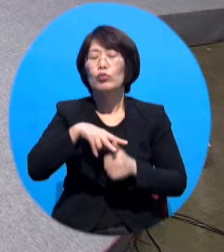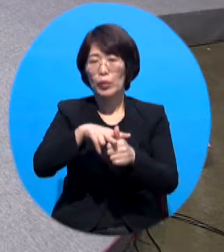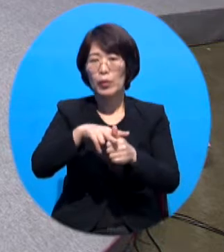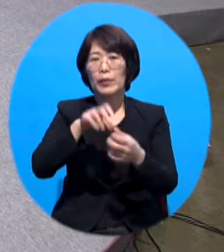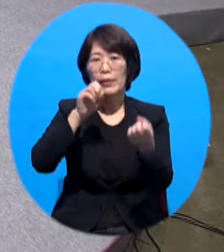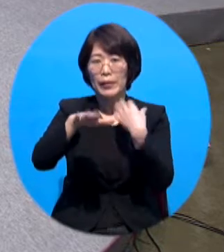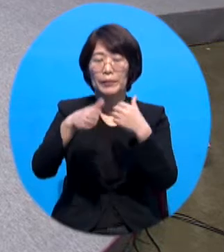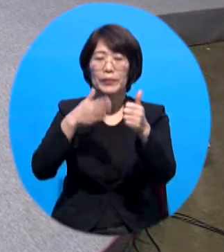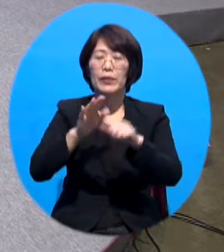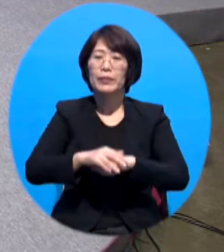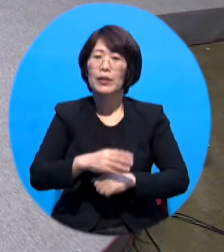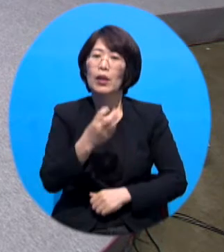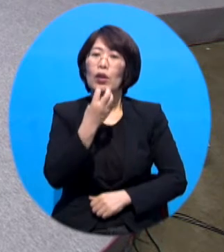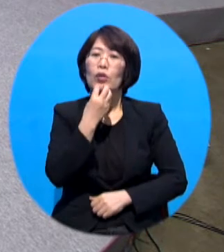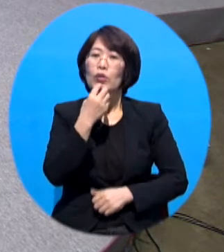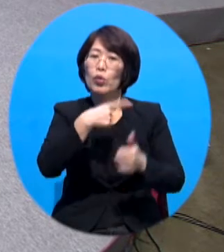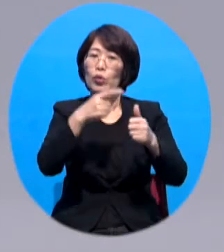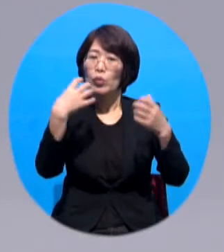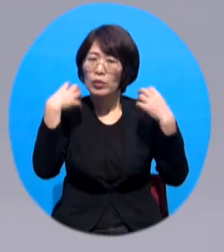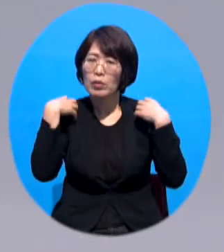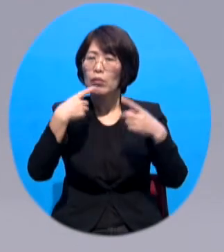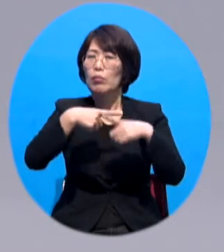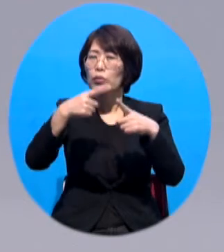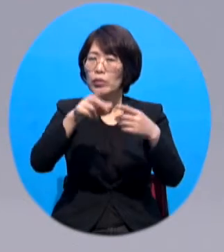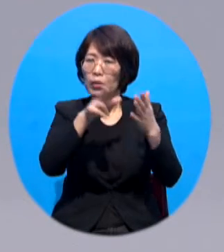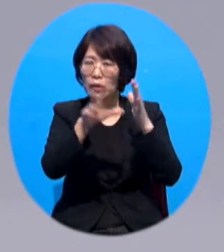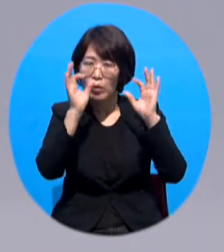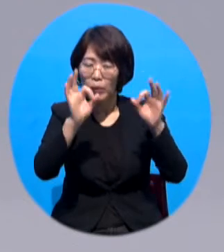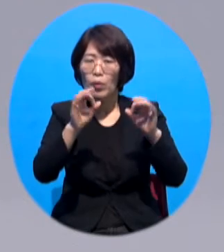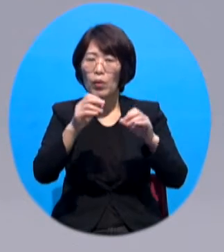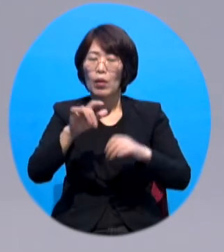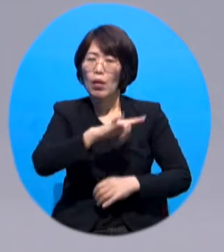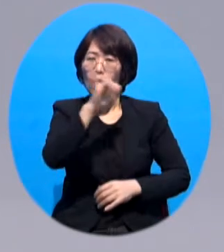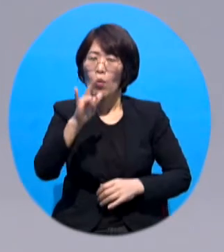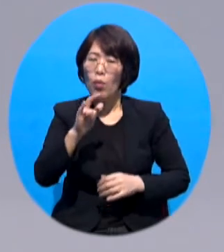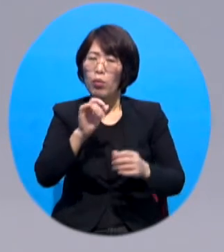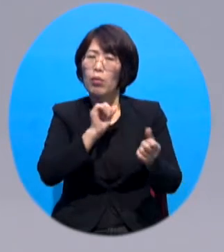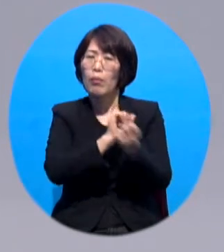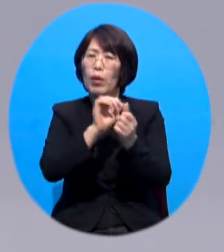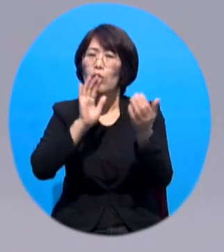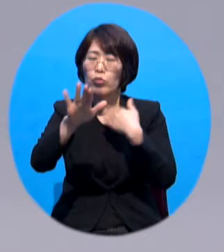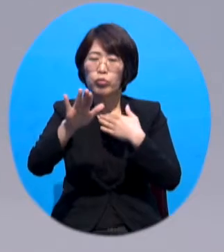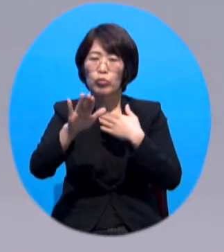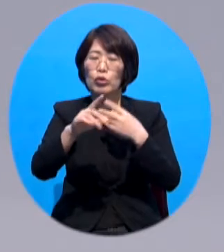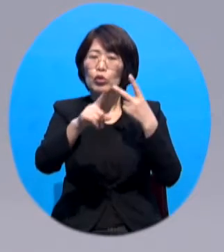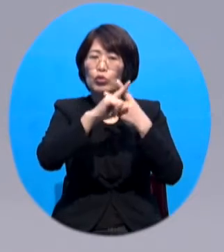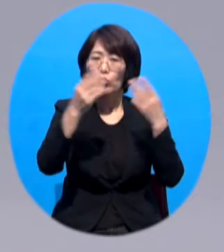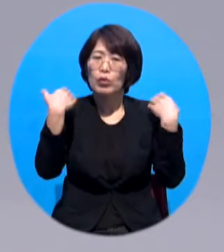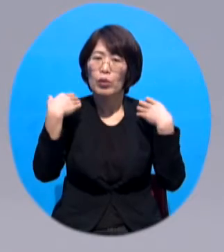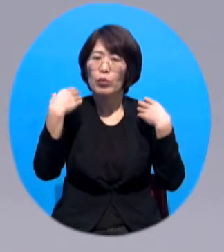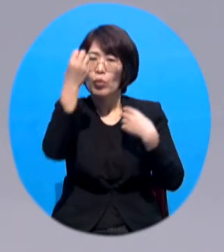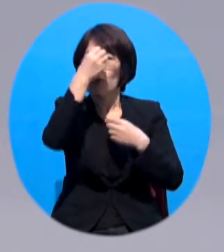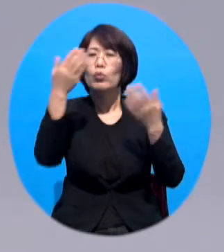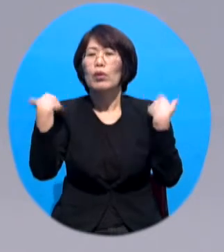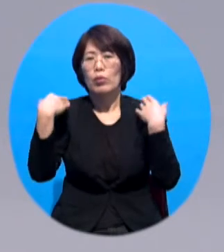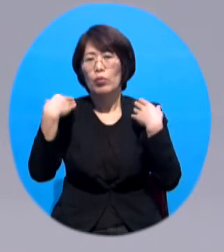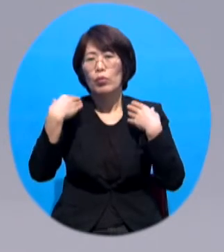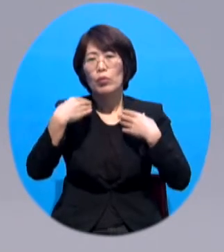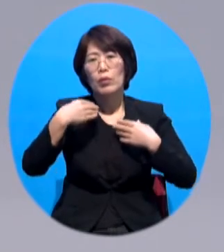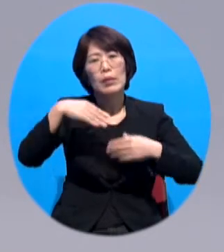분입니다 예 서울교육청 분석 자료에 따르면 은 코로나 이후 학업 성취도는 중학교 고등학교가 다른 양상을